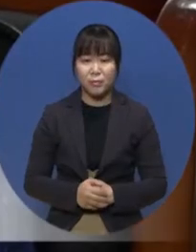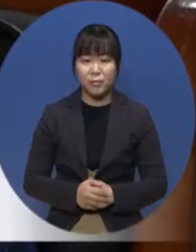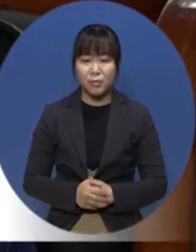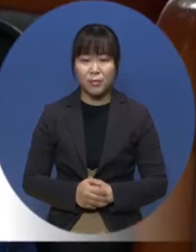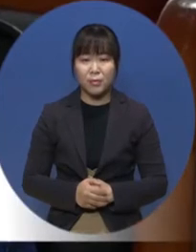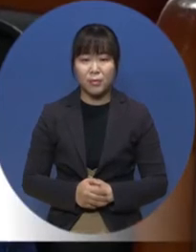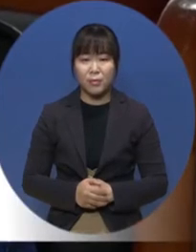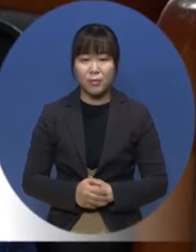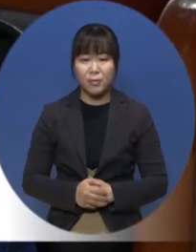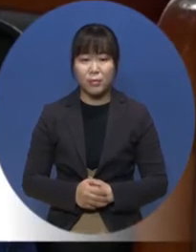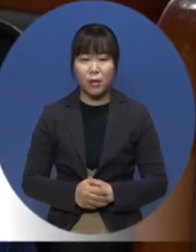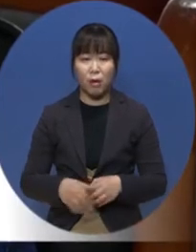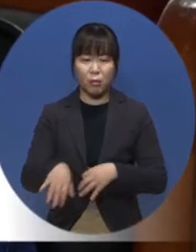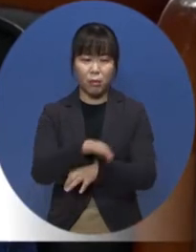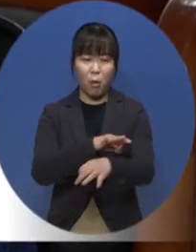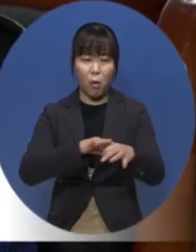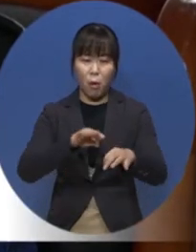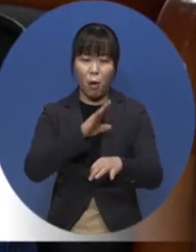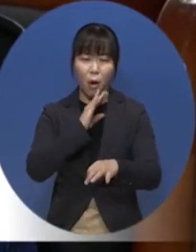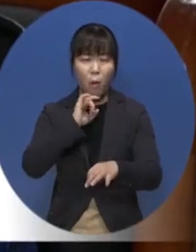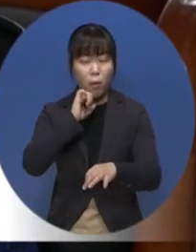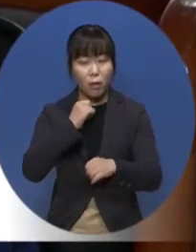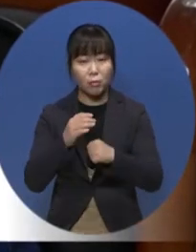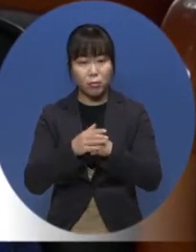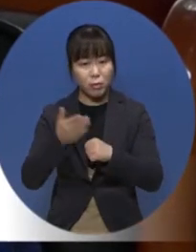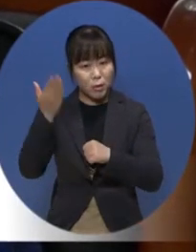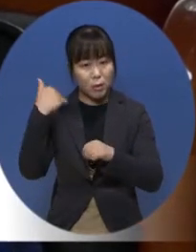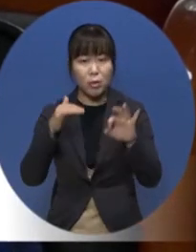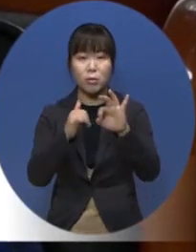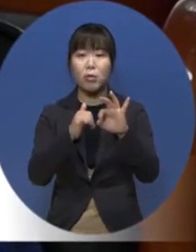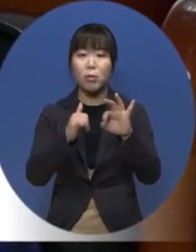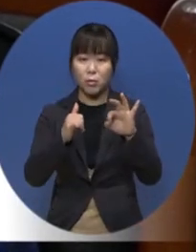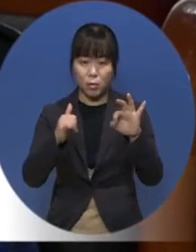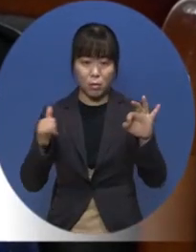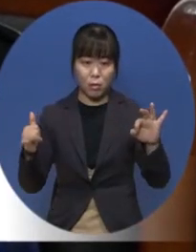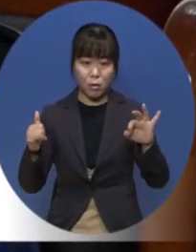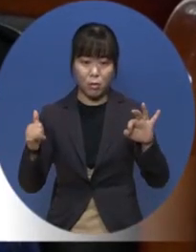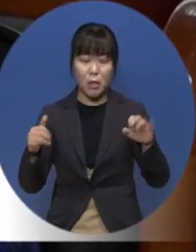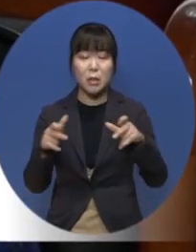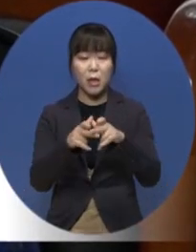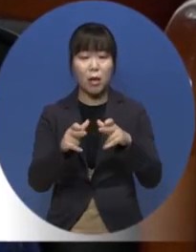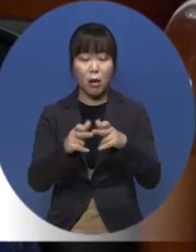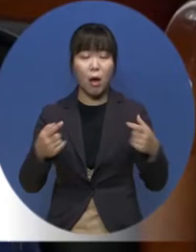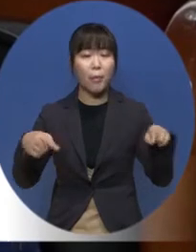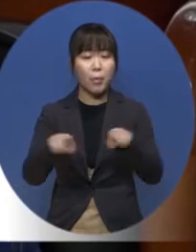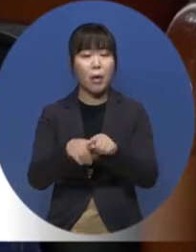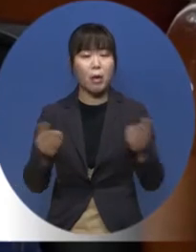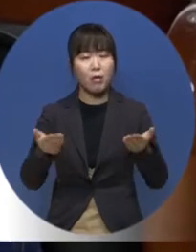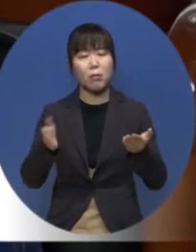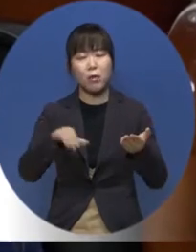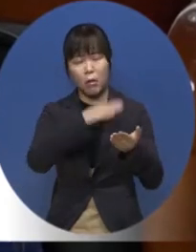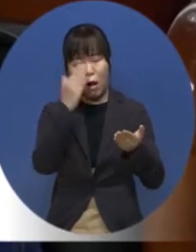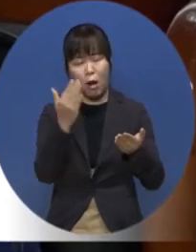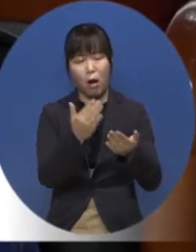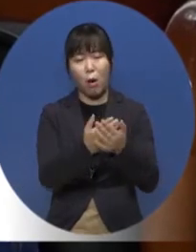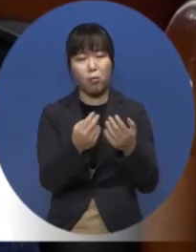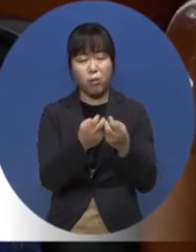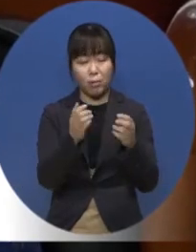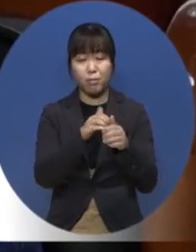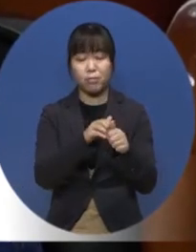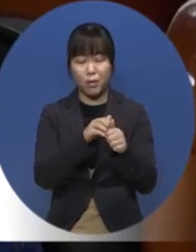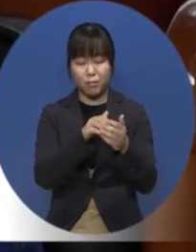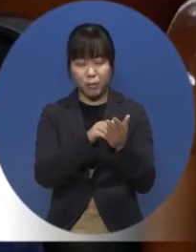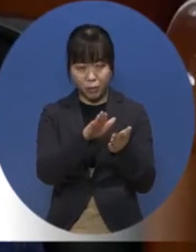저거 해가야 너무 형체가 어려워지니 까임 말에 제가 10명까지 리 이루고 있었는데 지금은 안 해 보려고